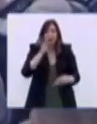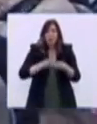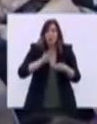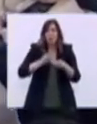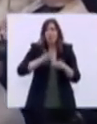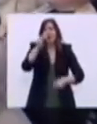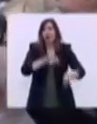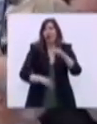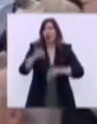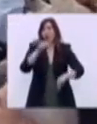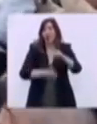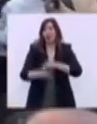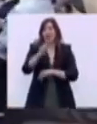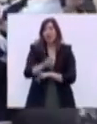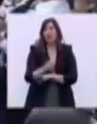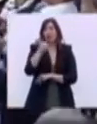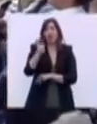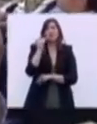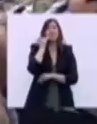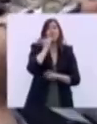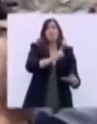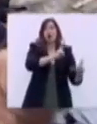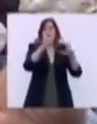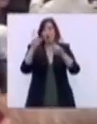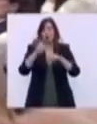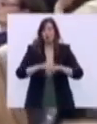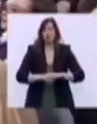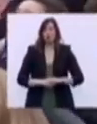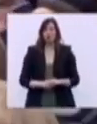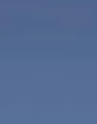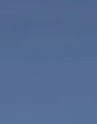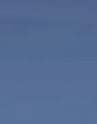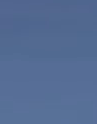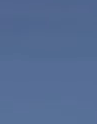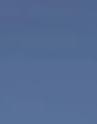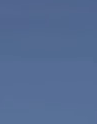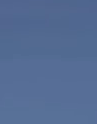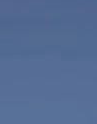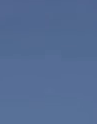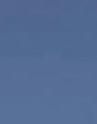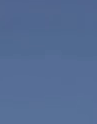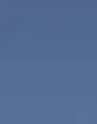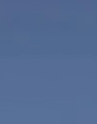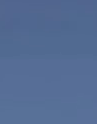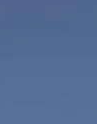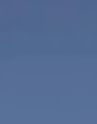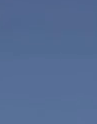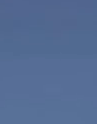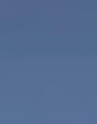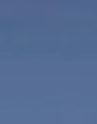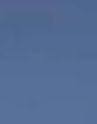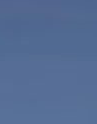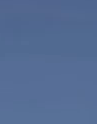συγκρίνουμε ανώμια πράγματα, λέτε. Ναι. Πείτε μου λίγο για εσάς, ποιο είναι ποσοστό νίκης? Ποια είναι η διαφορά